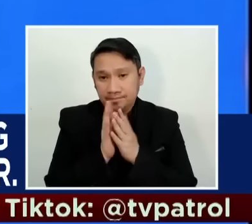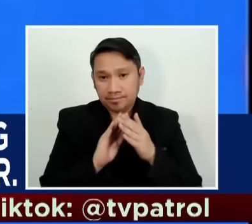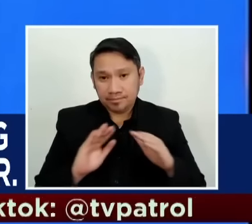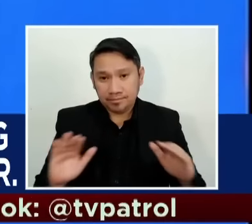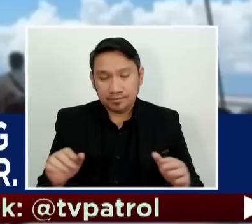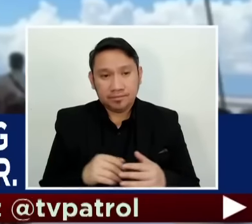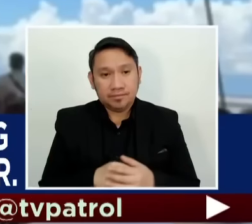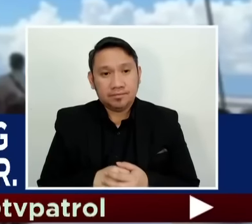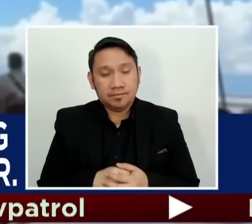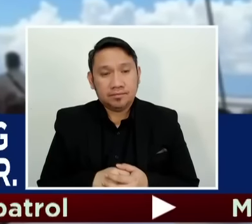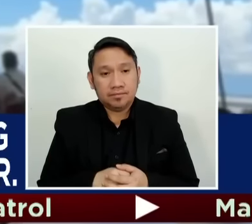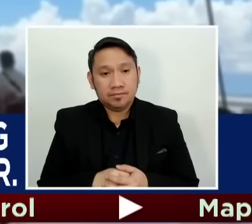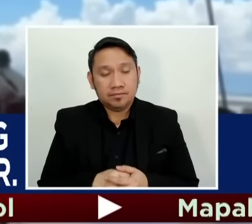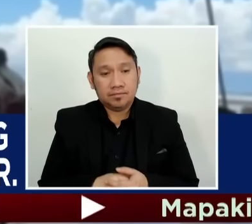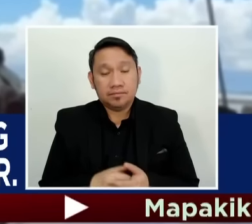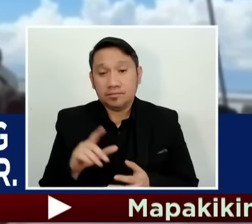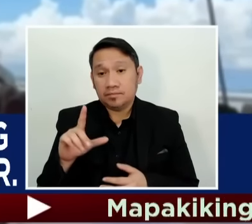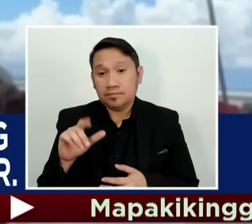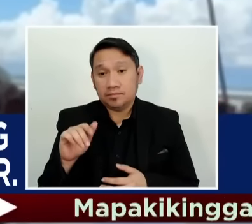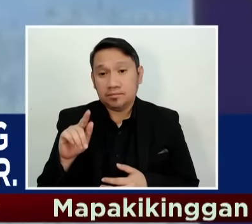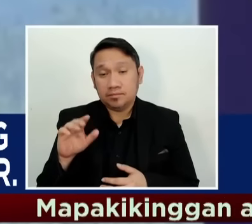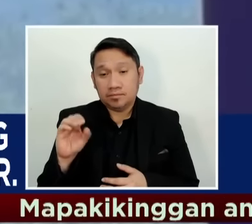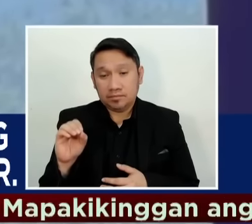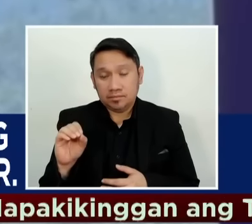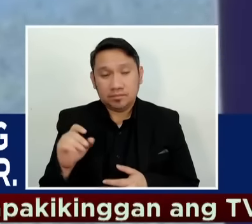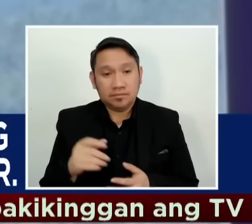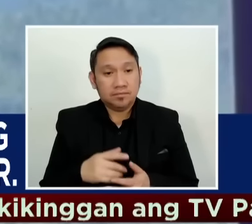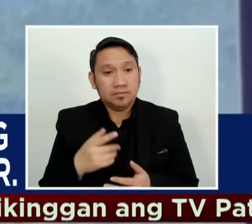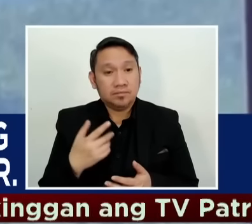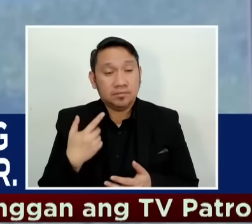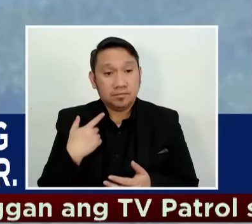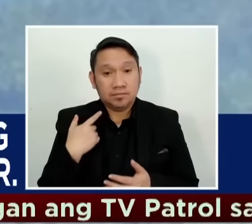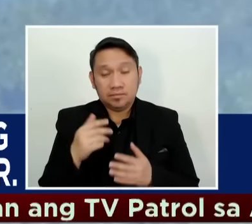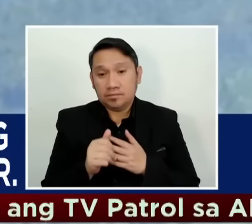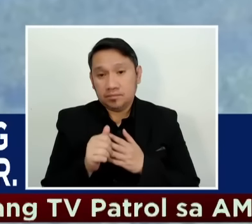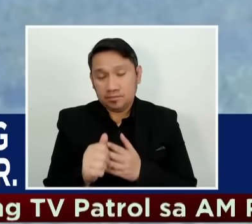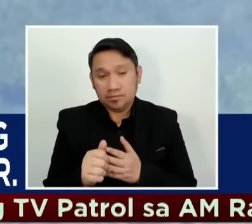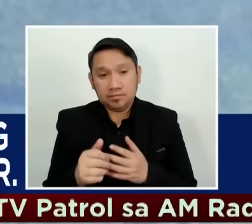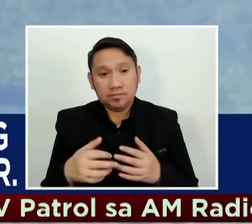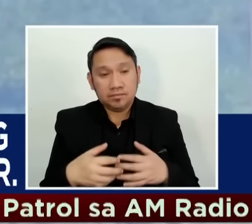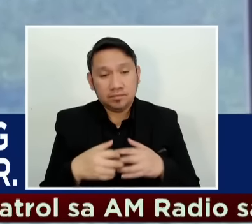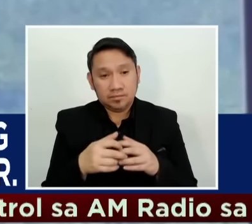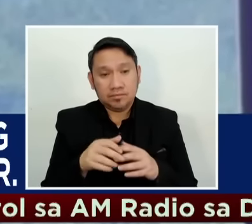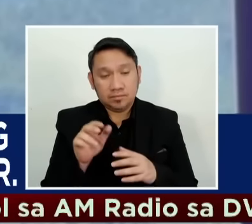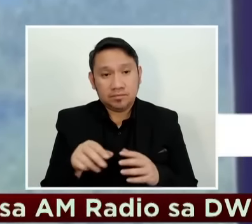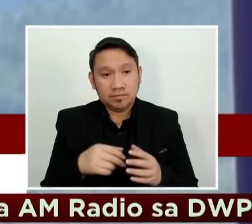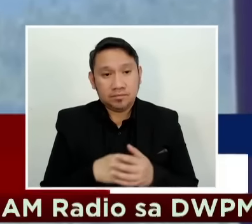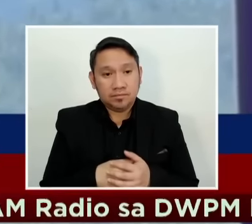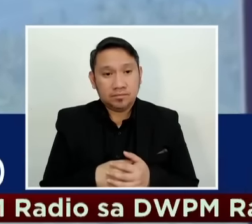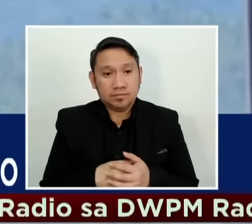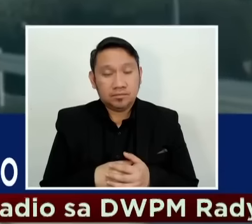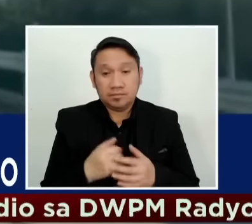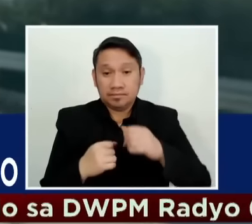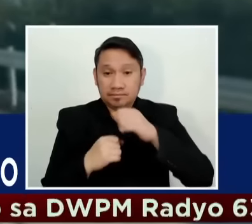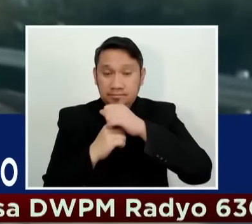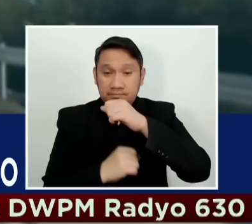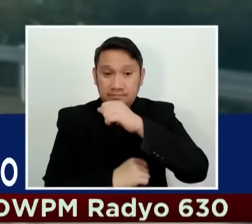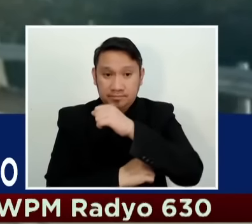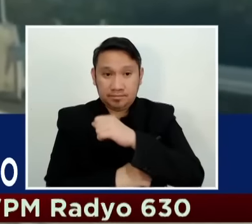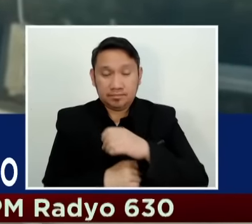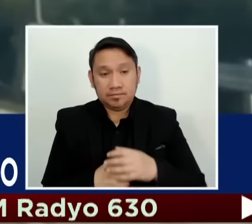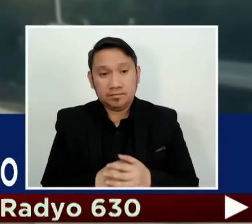Sa Tubod, Lanao del Norte, pinangunahan naman ni Pangulong Marcos ang inaugurasyon ng Pangil Bay Bridge na nagkokonekta